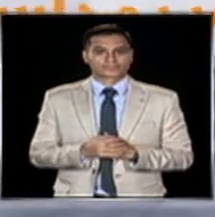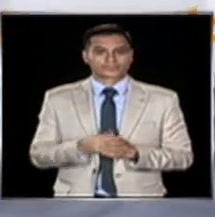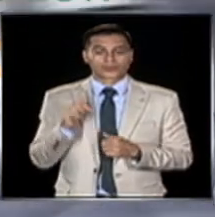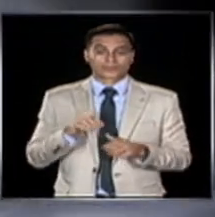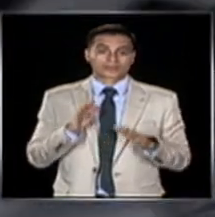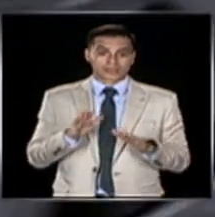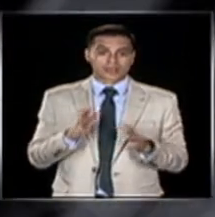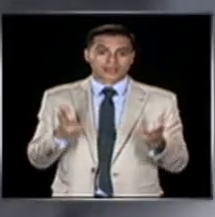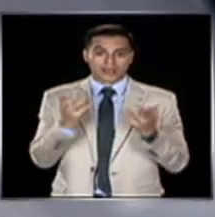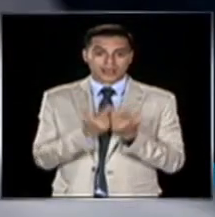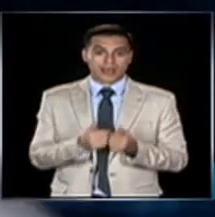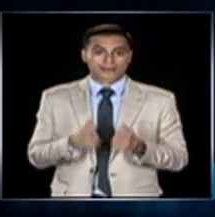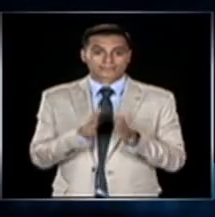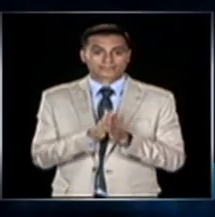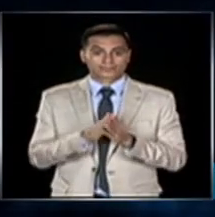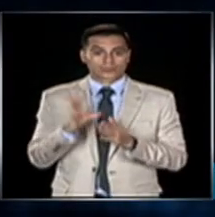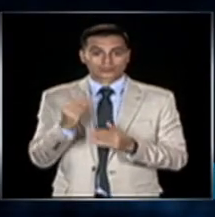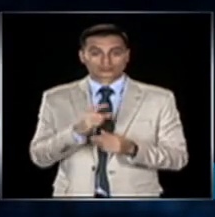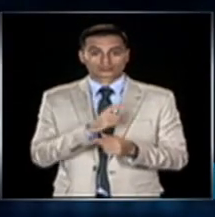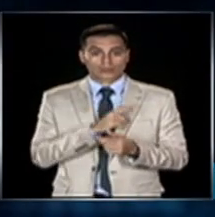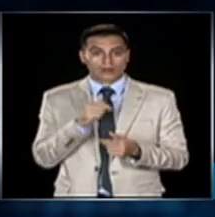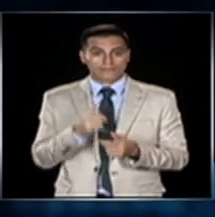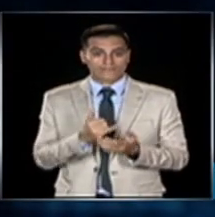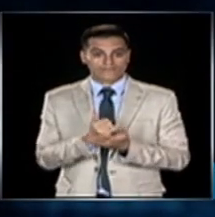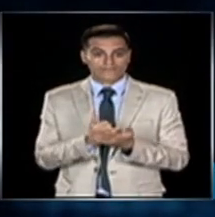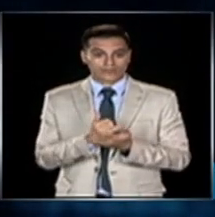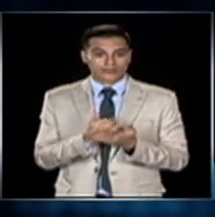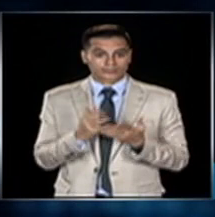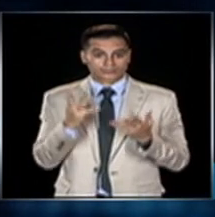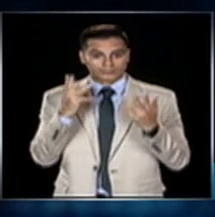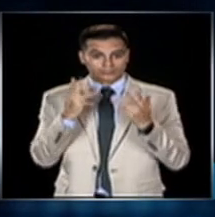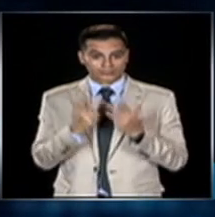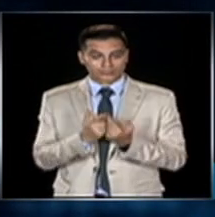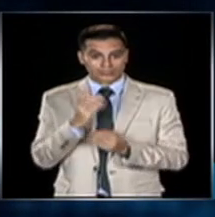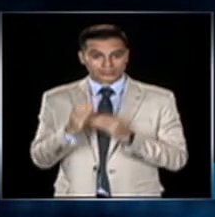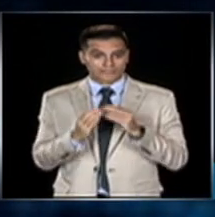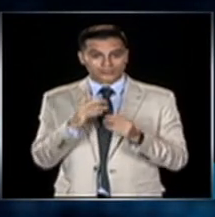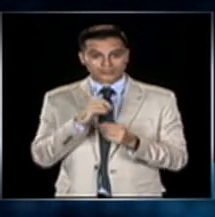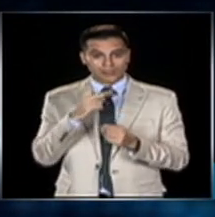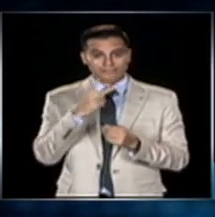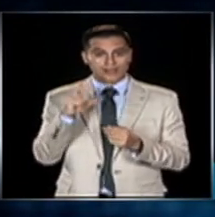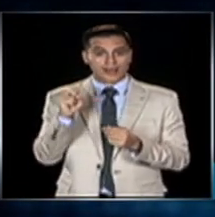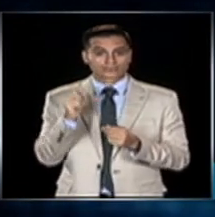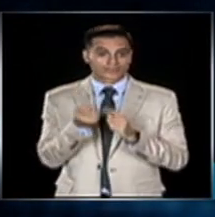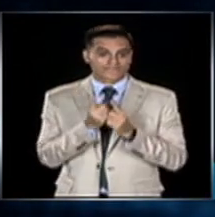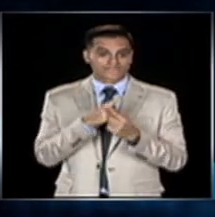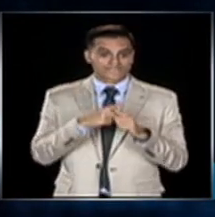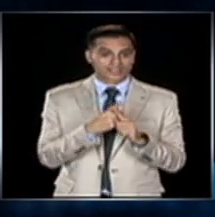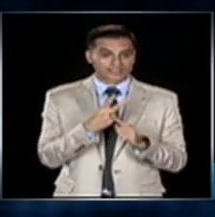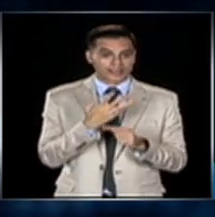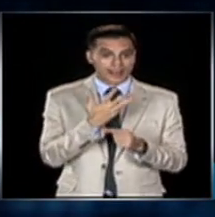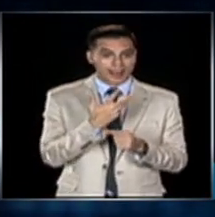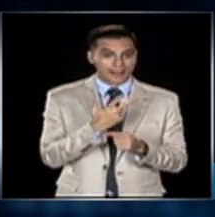وبكده يبقى إجمالي النقط اللي حصل عليها طلابنا في حلقة النهاردة 225 نقطة، وكل نقطة ب2000